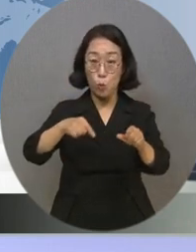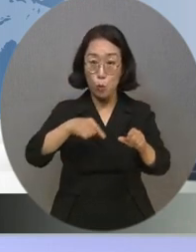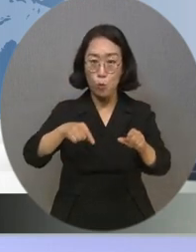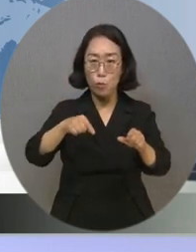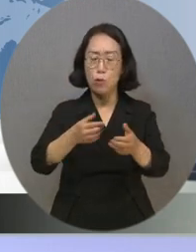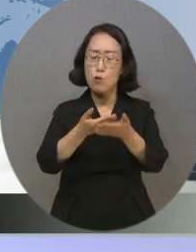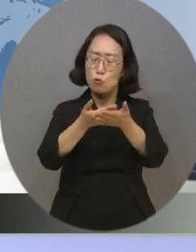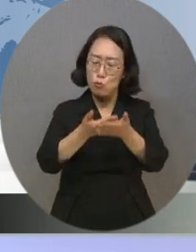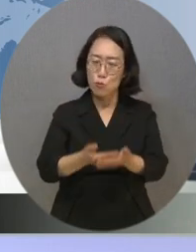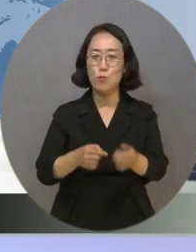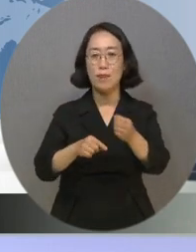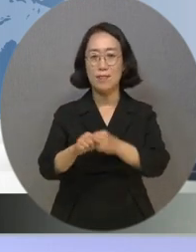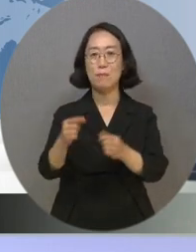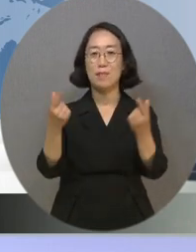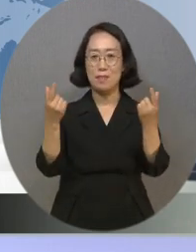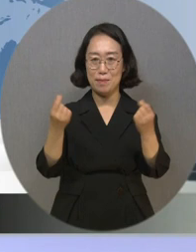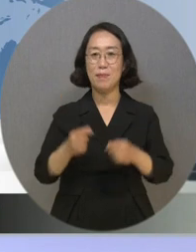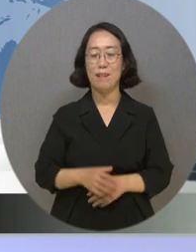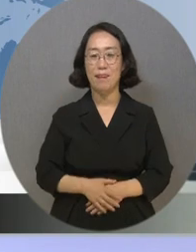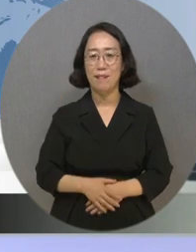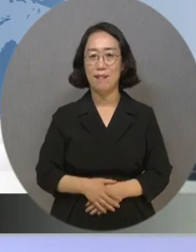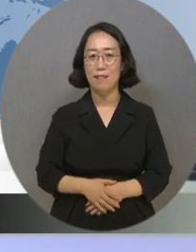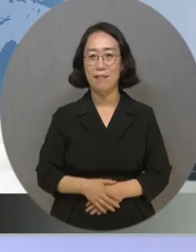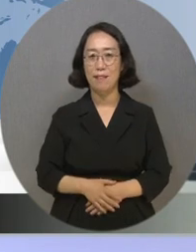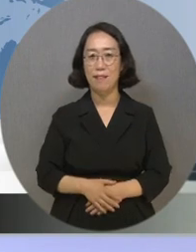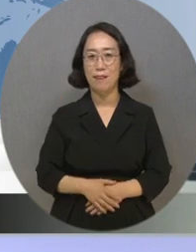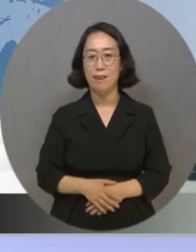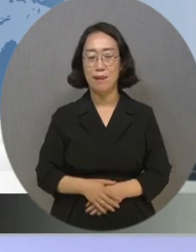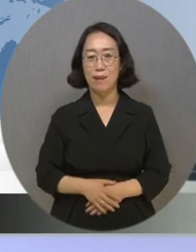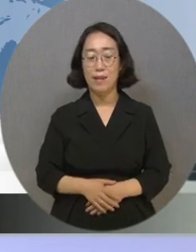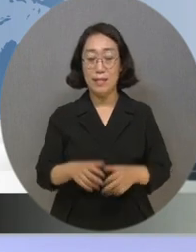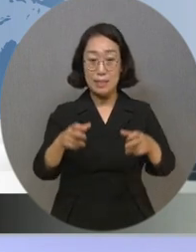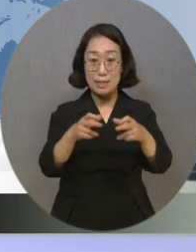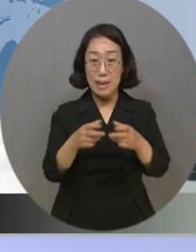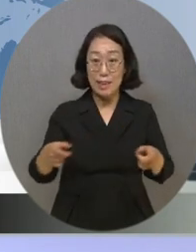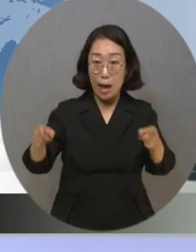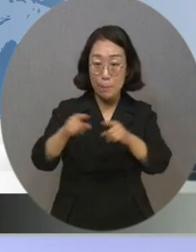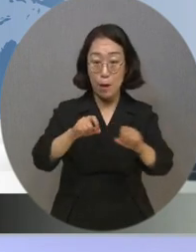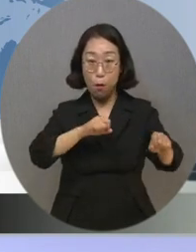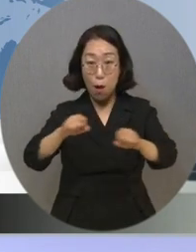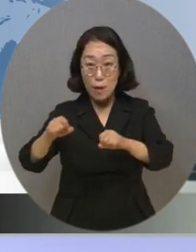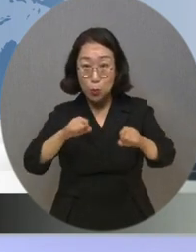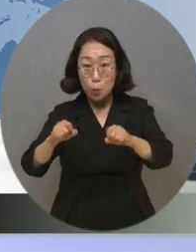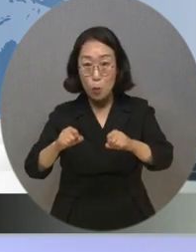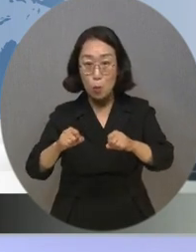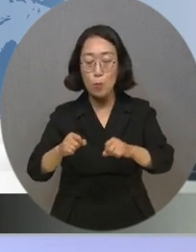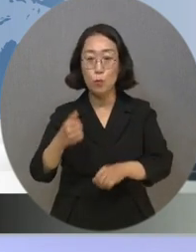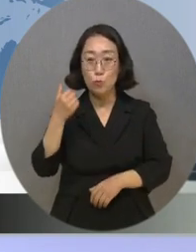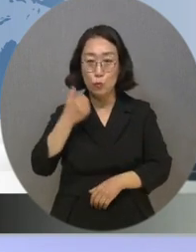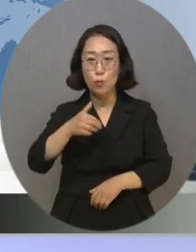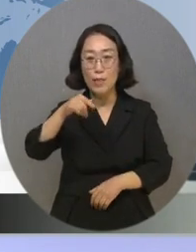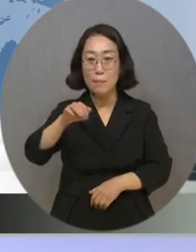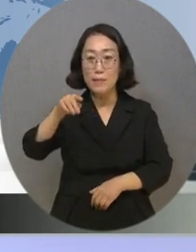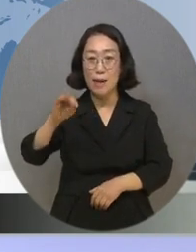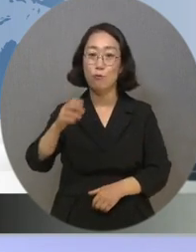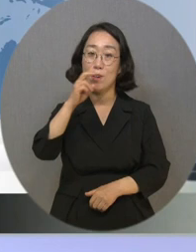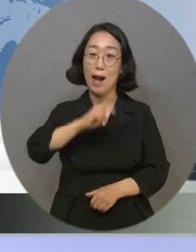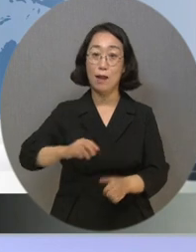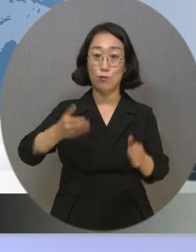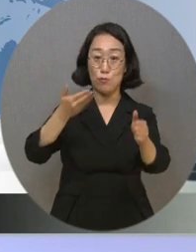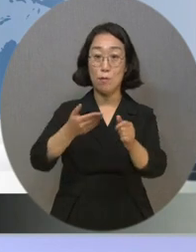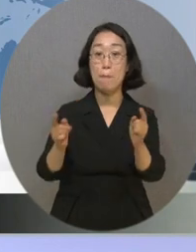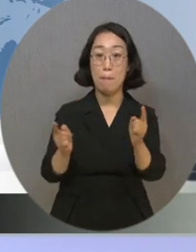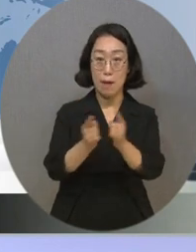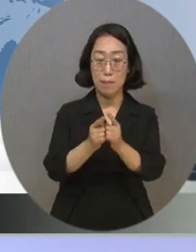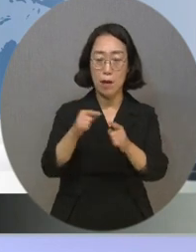교육은 그 의미가 남다르다 할 수 있는데요. 장애인과의 동행에 누구보다 앞장서고 있는 가수 김장훈 씨를 만나